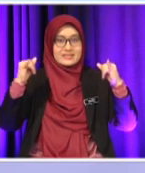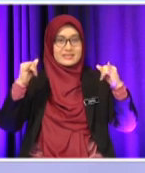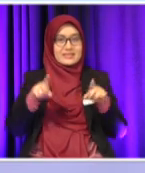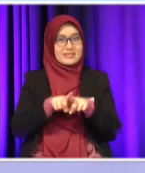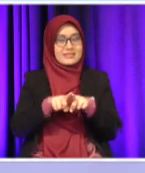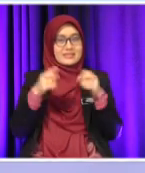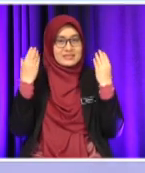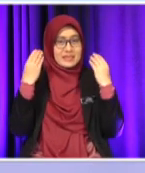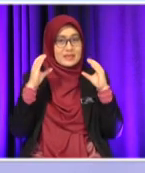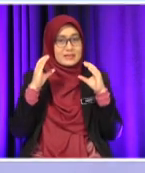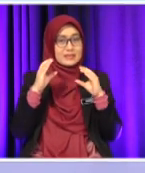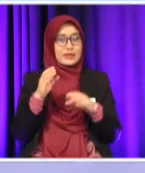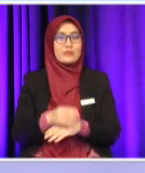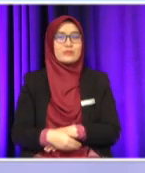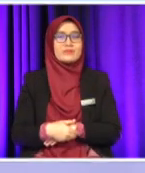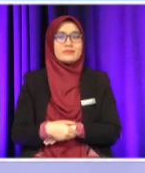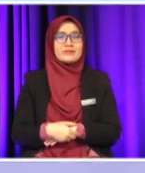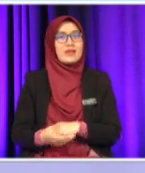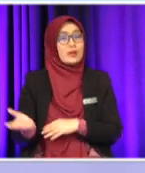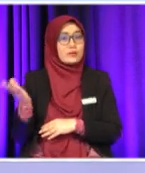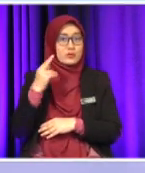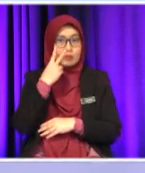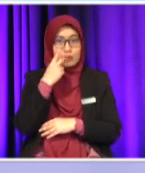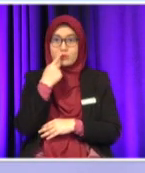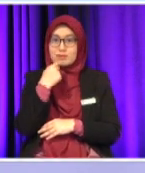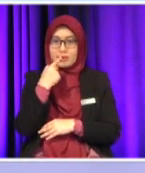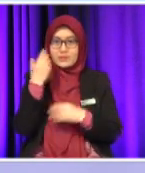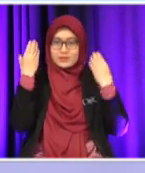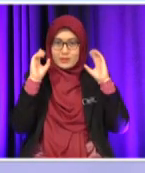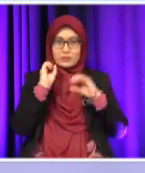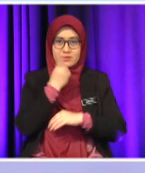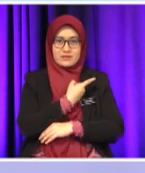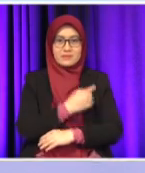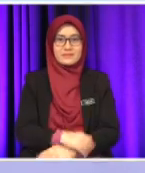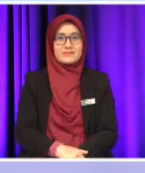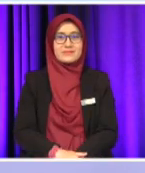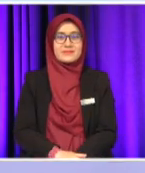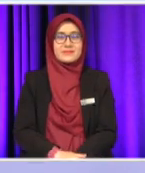macam kita lihat profil Cikgu kita hari ini